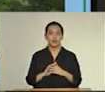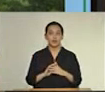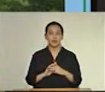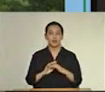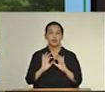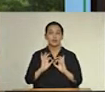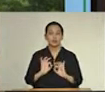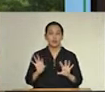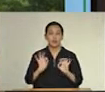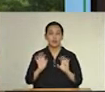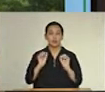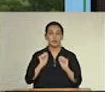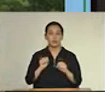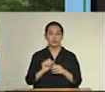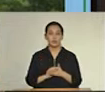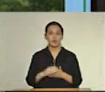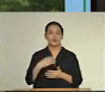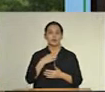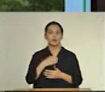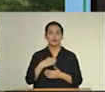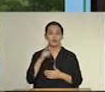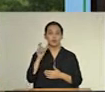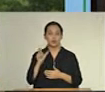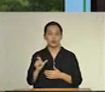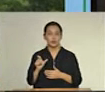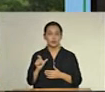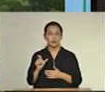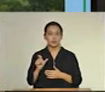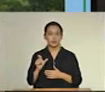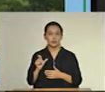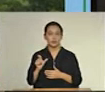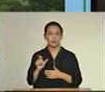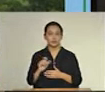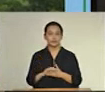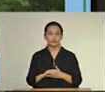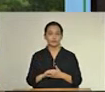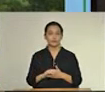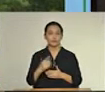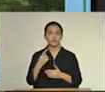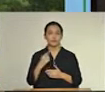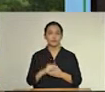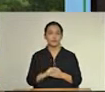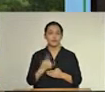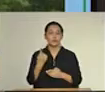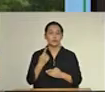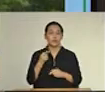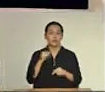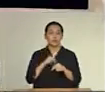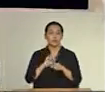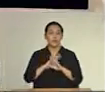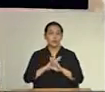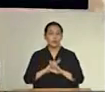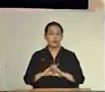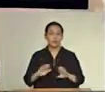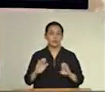ta'riflash, tasniflash mumkin. Asosan inson tomonidan ma'lum bir obyektga ta'sir qilmagan holatda kuzatiladi.